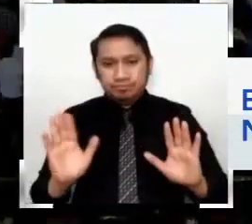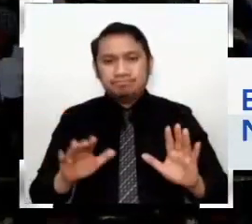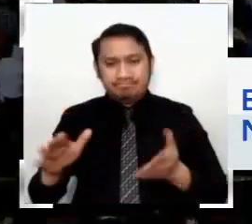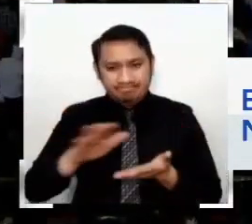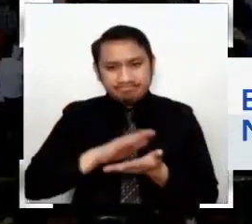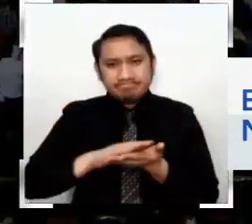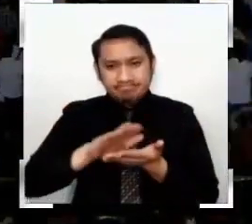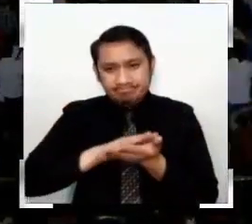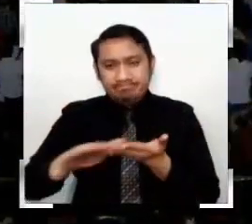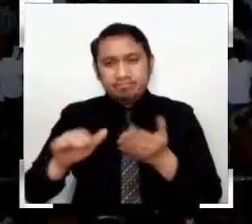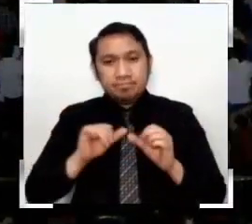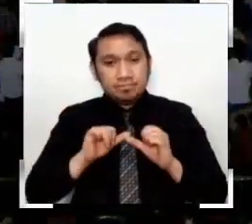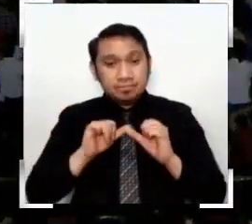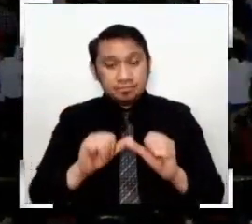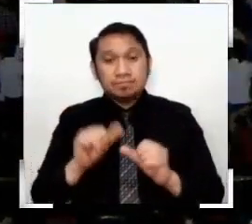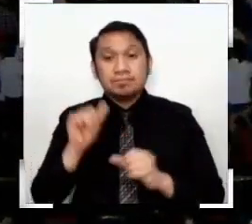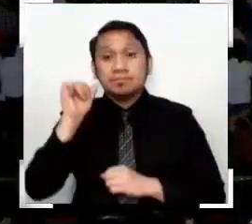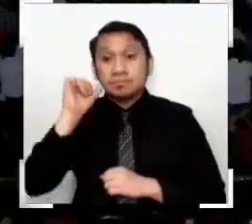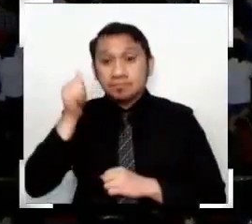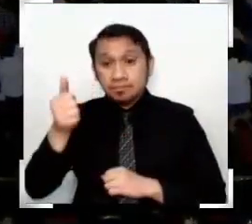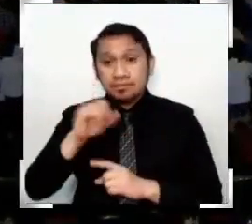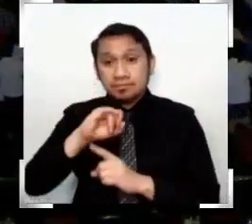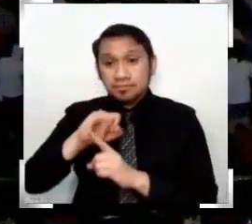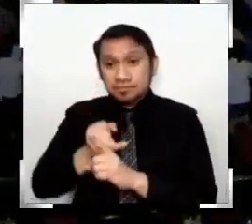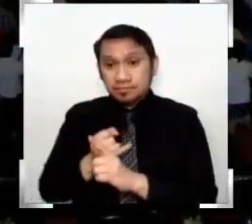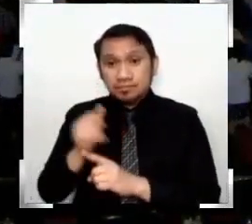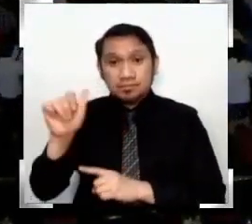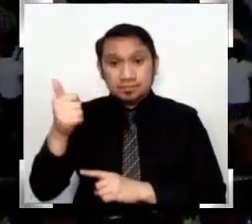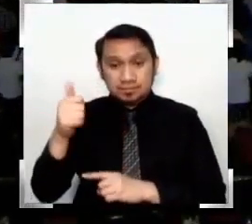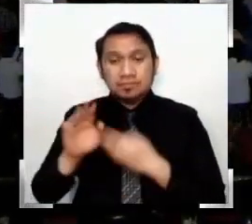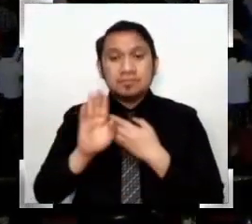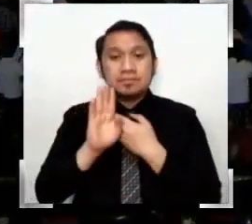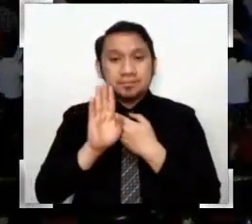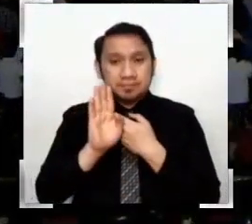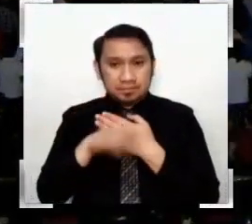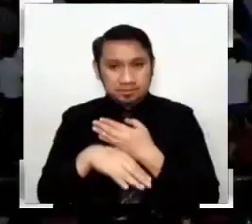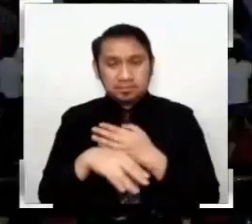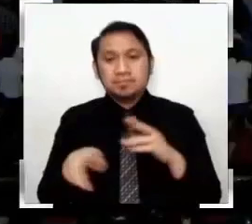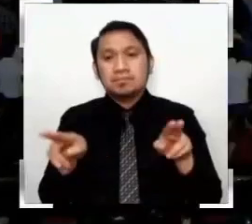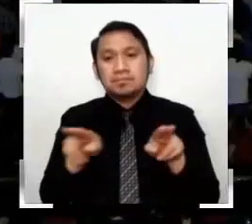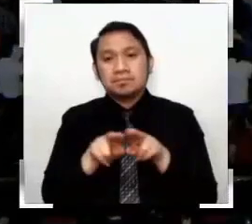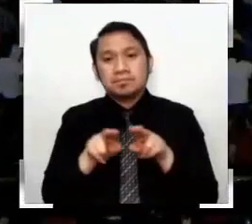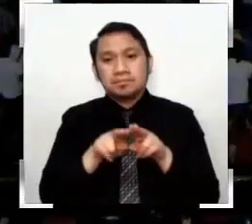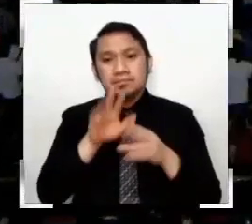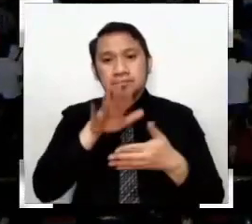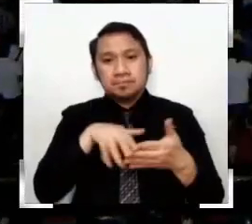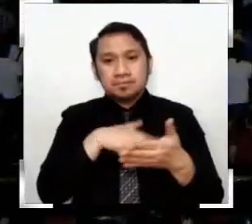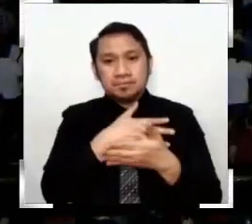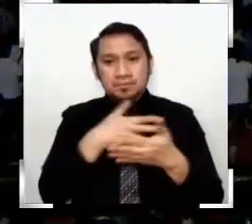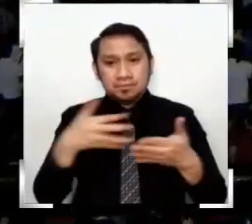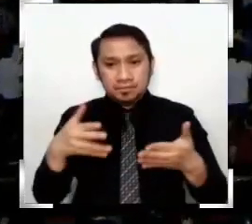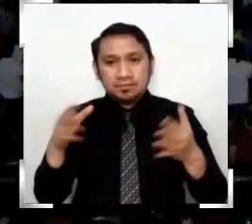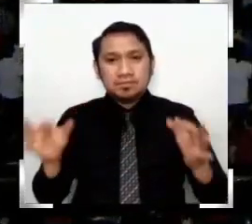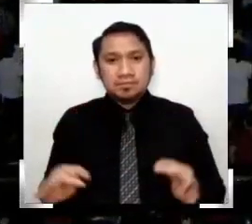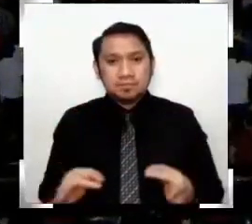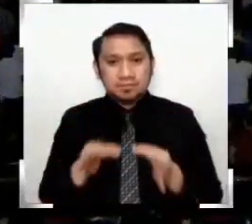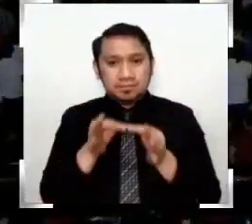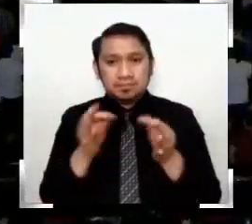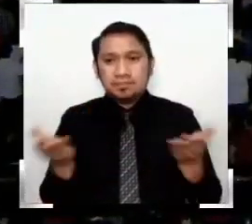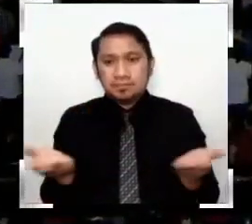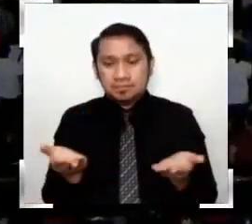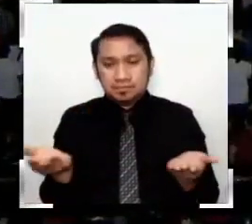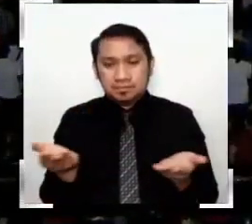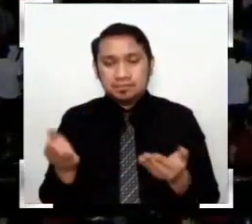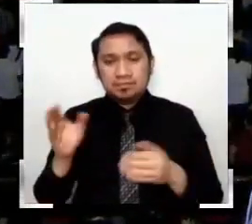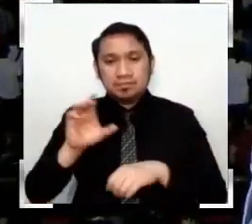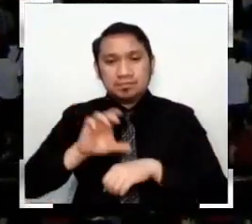mga kapuso, January 10, ay balik na sa regular na schedule ang mga misa dito sa Simbahan ng Quiapo.